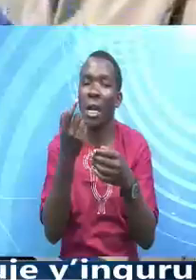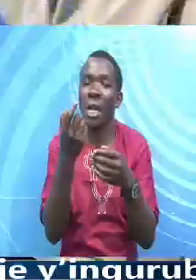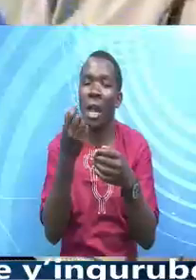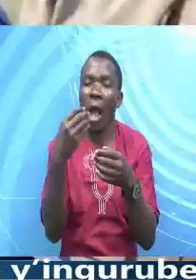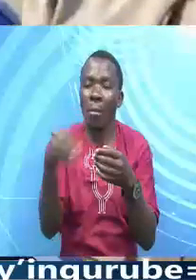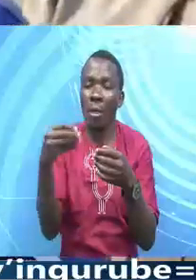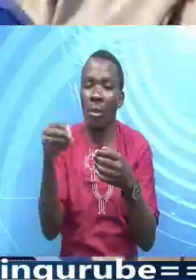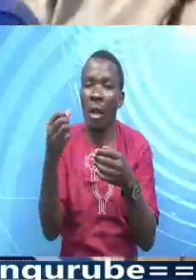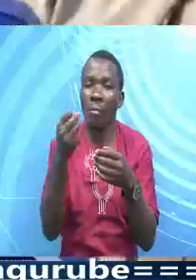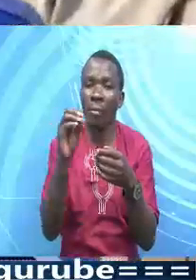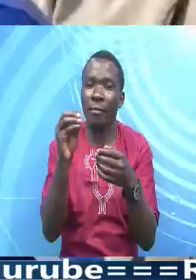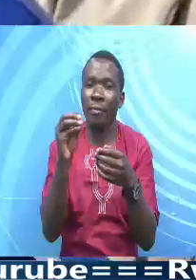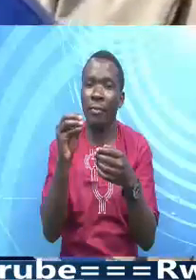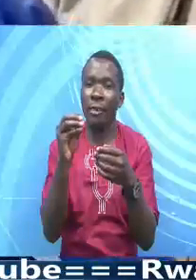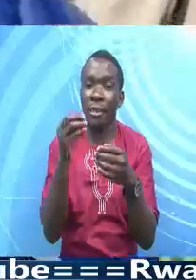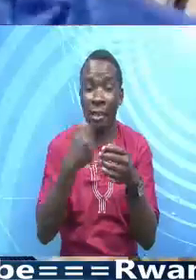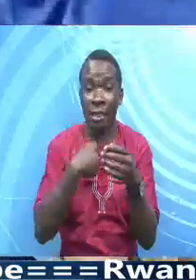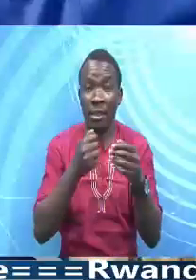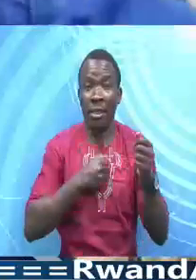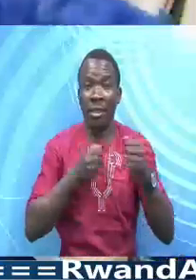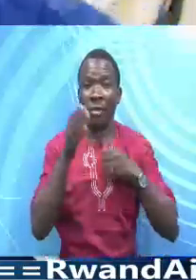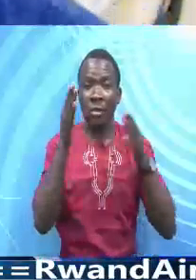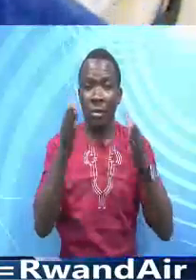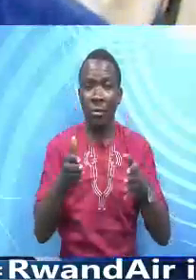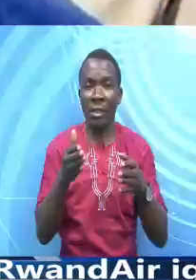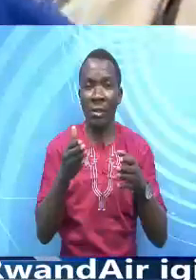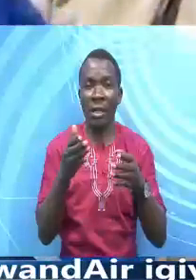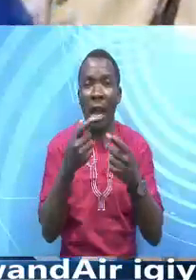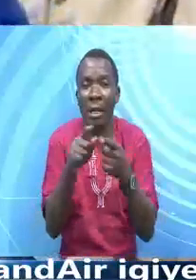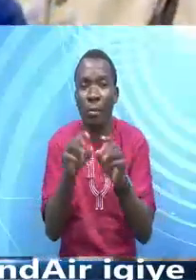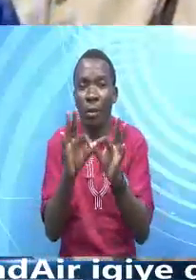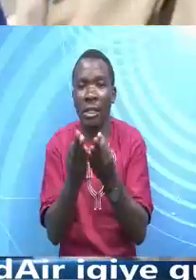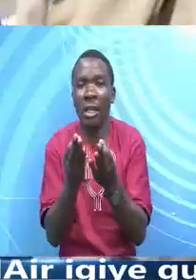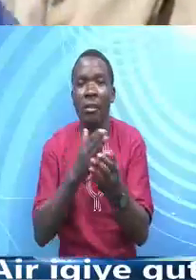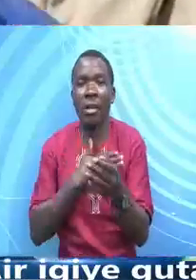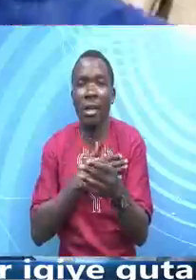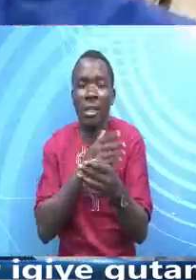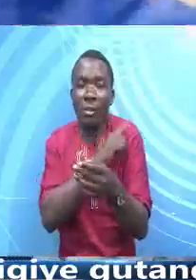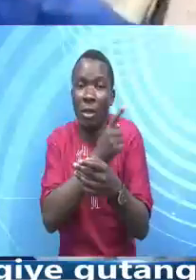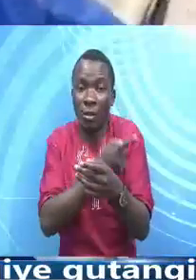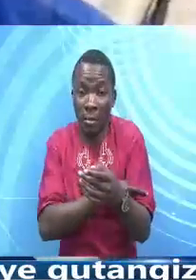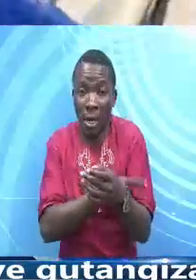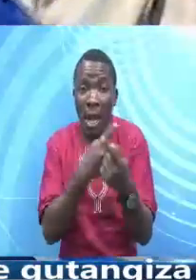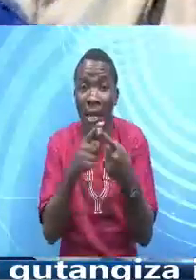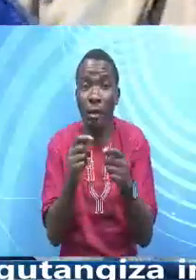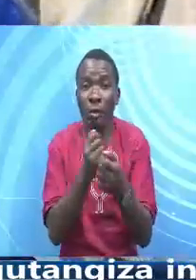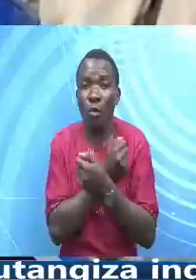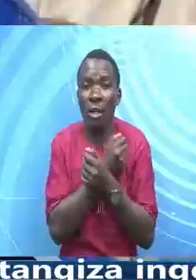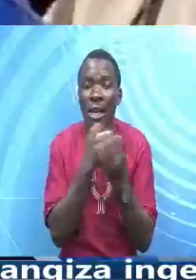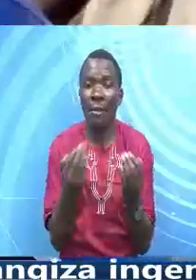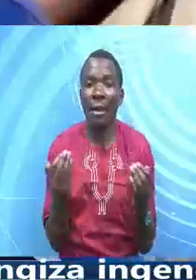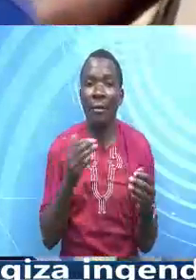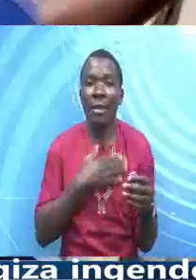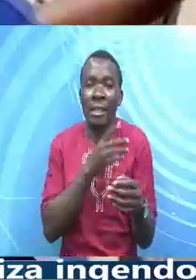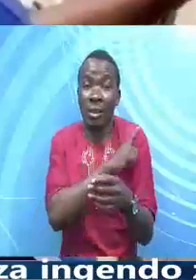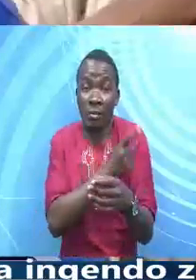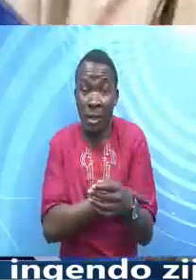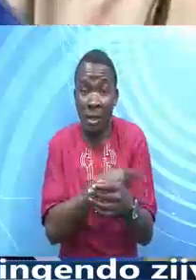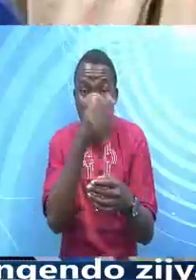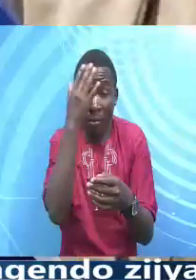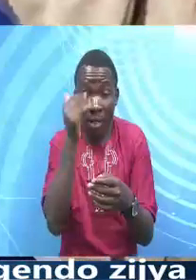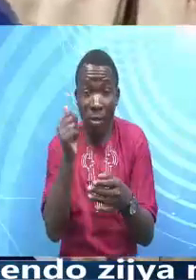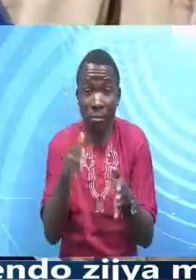ngapi? Mimi niko Mnyarwanda. Lakini familia yangu iko Goma. Sasa mimi napenda niende kuona watoto wangu Goma, lakini shaje kosa njia ya